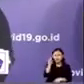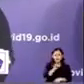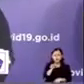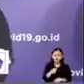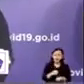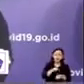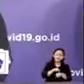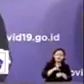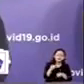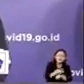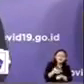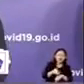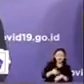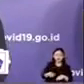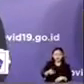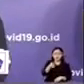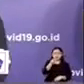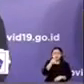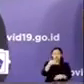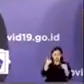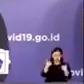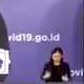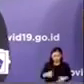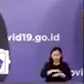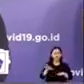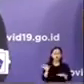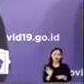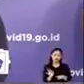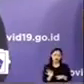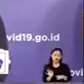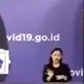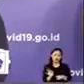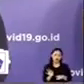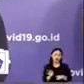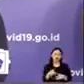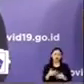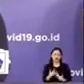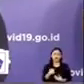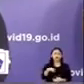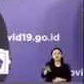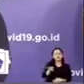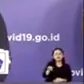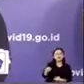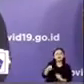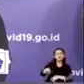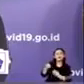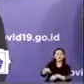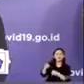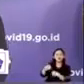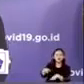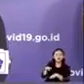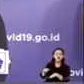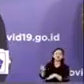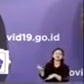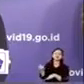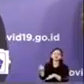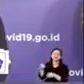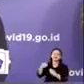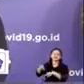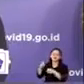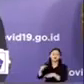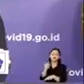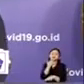efek daripada keamanan untuk tubuh pasien sehingga Kenapa rejimen ini dipilih kombinasi dan regiman ini diambil